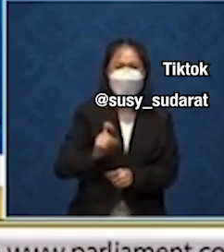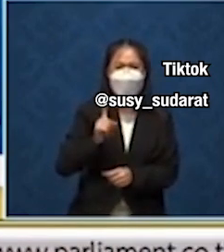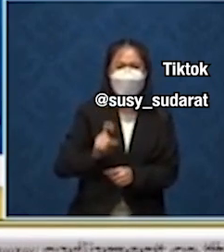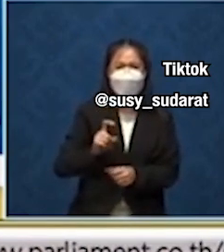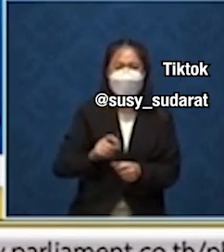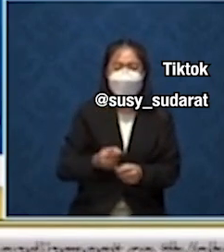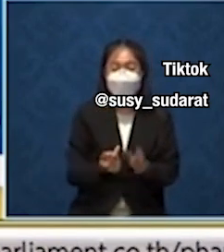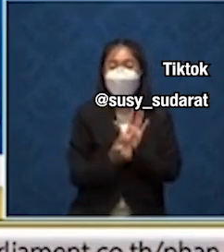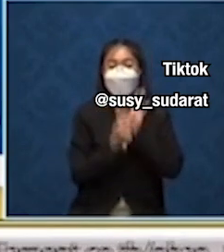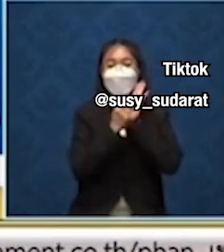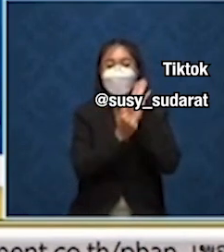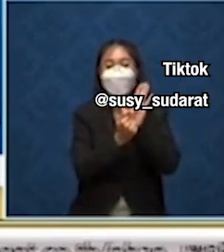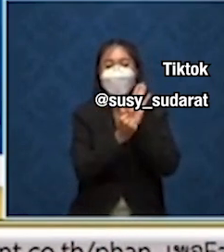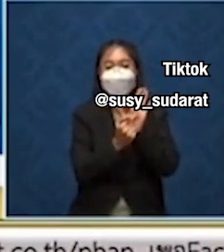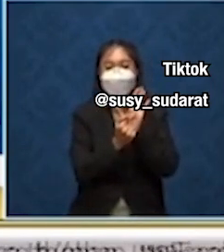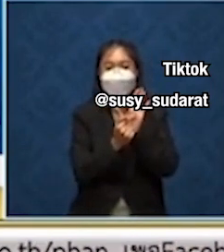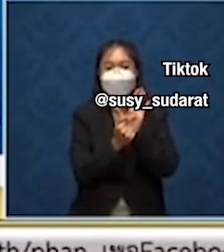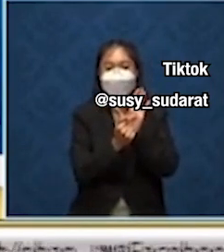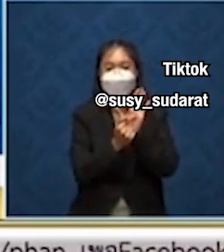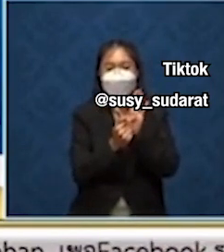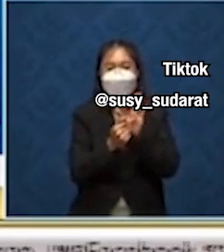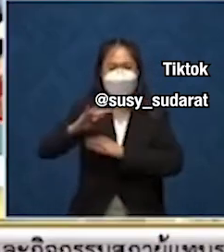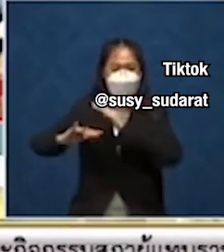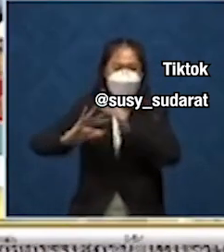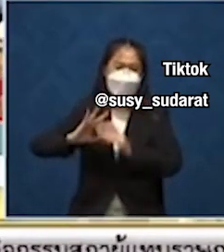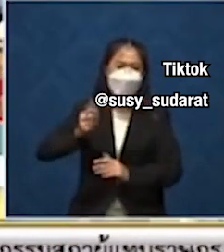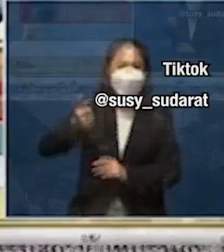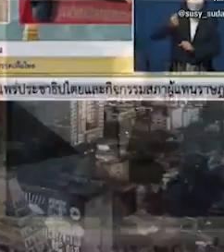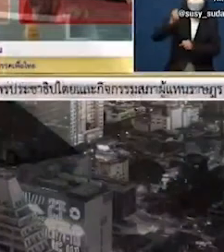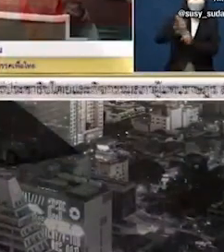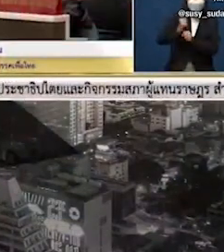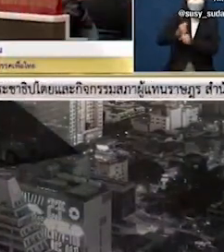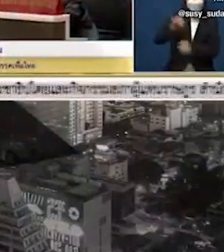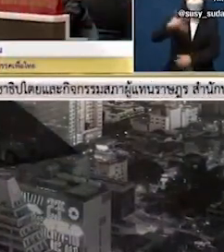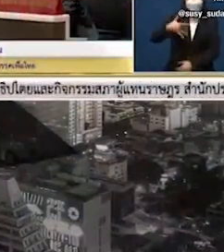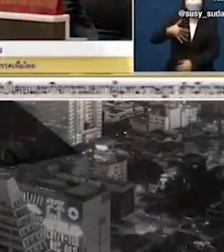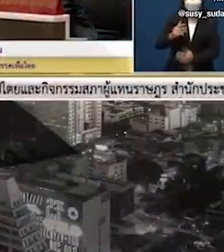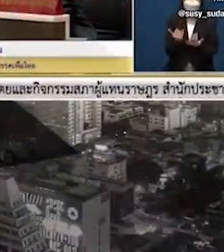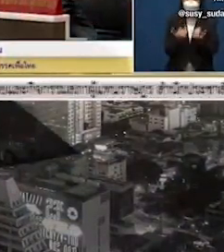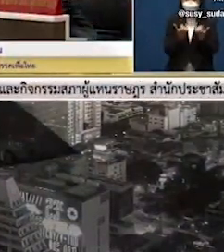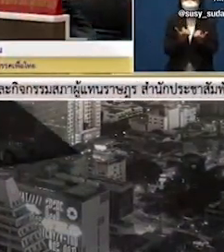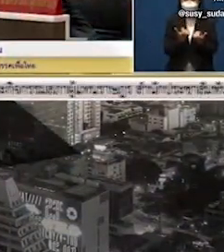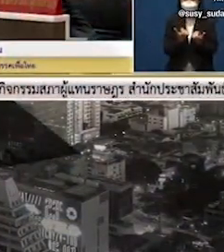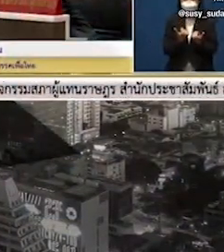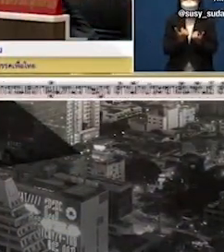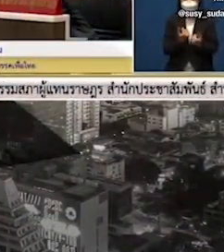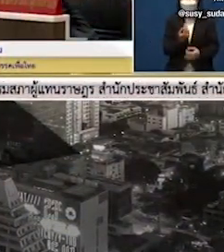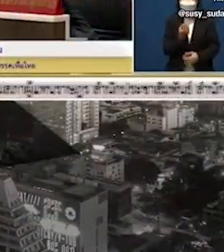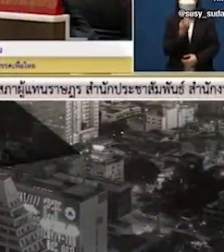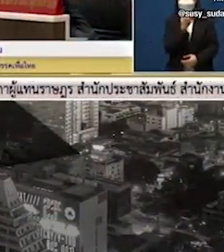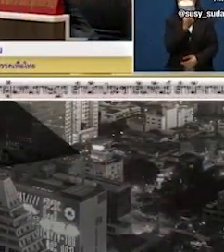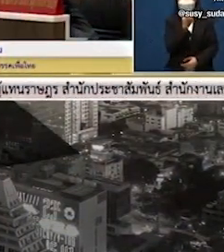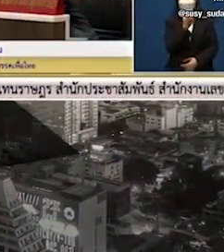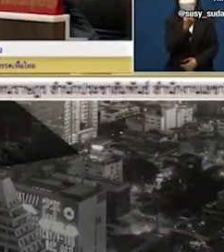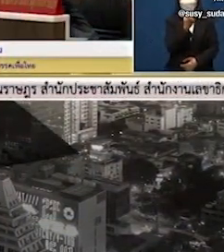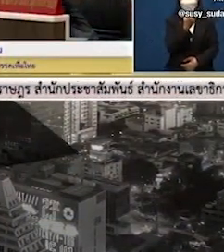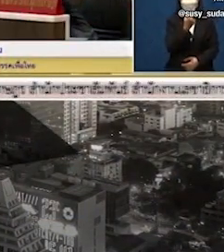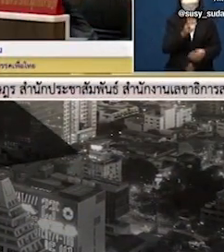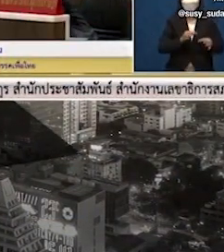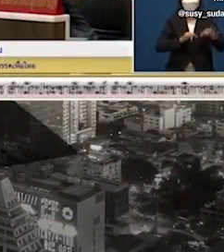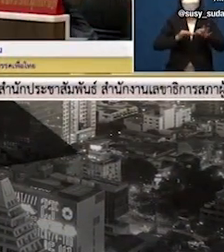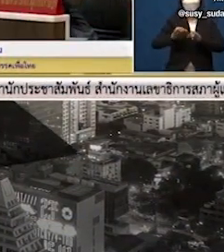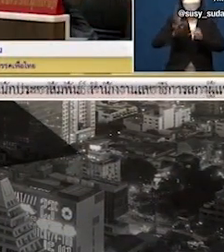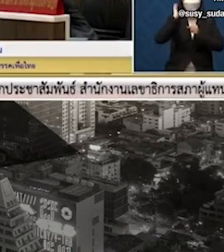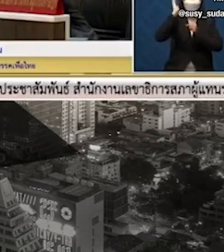มขอยกตัวอย่างขึ้นมาเป็น8บ่อนะครับ นี่ดูกราฟิกประกอบนะคือมีทำกราฟิกให้นาย